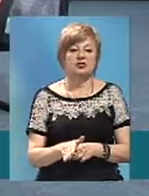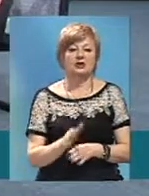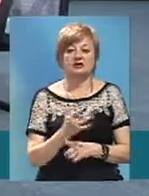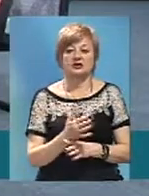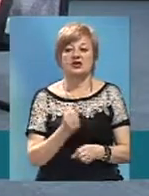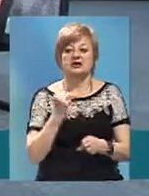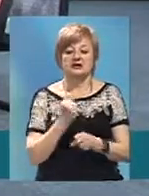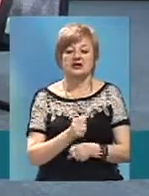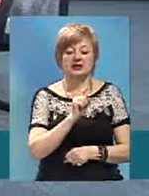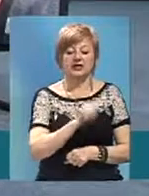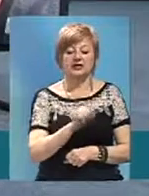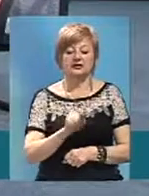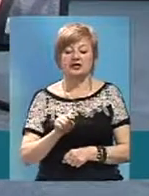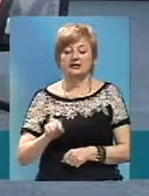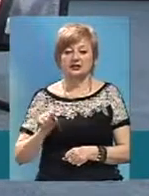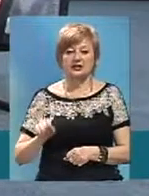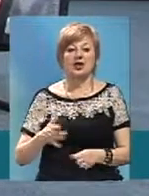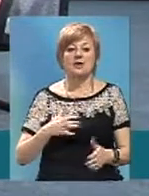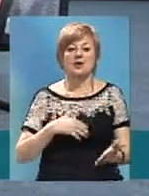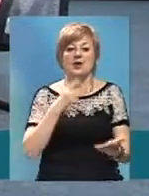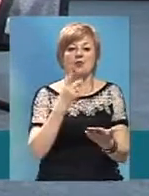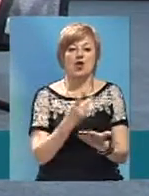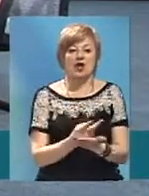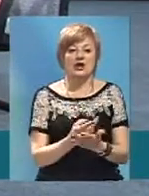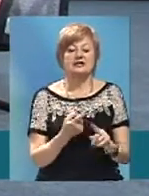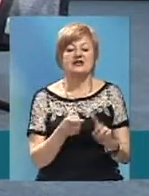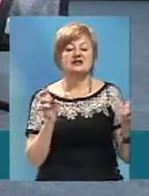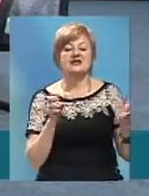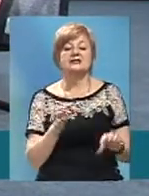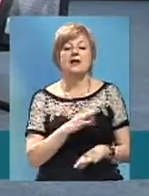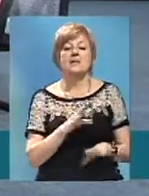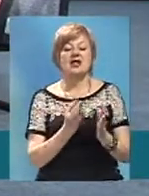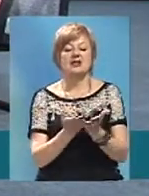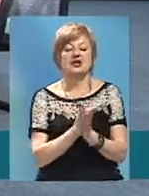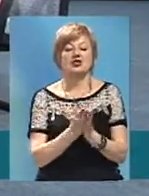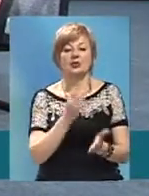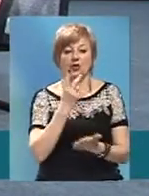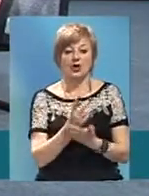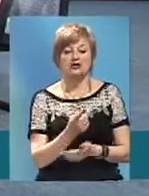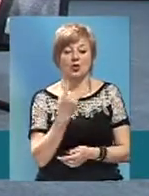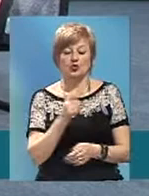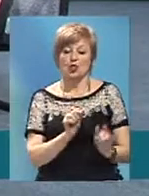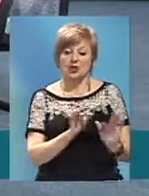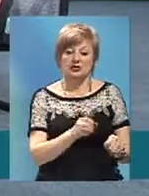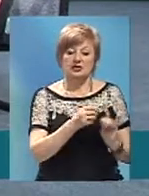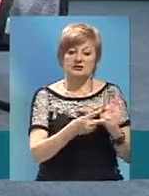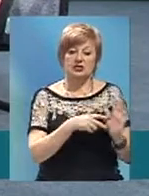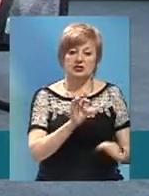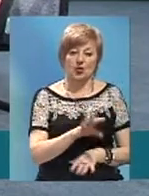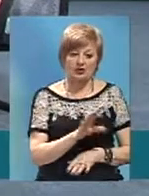так, так, так і так, так, і так. І ми показуємо оцю білу книгу. Ага. Це ми зробили одну акцію 17 жовтня.